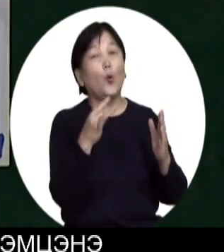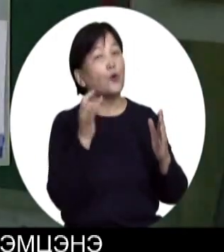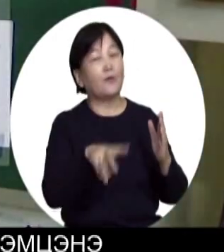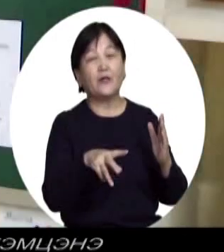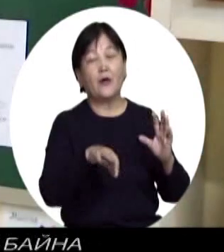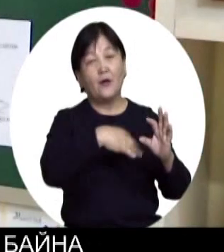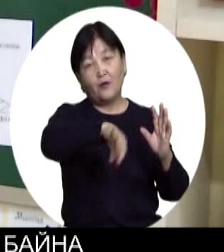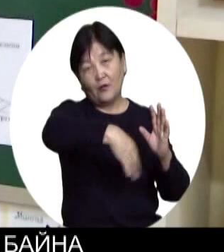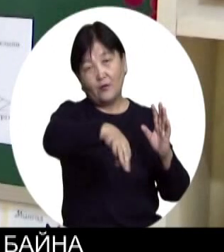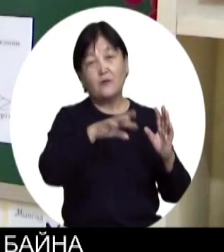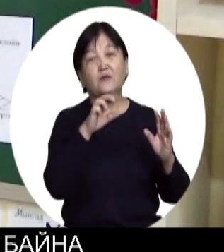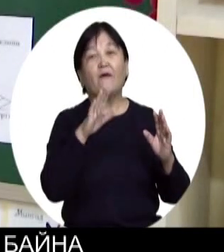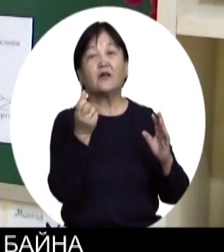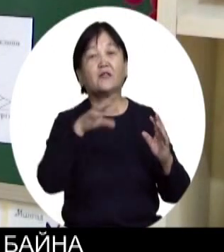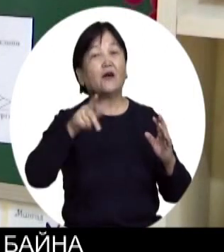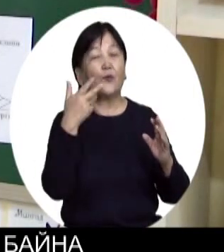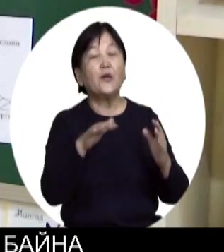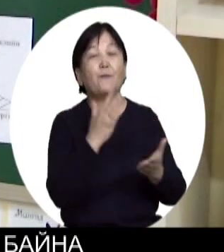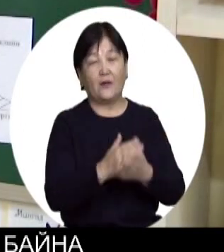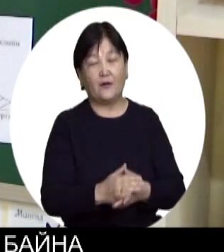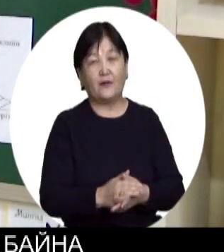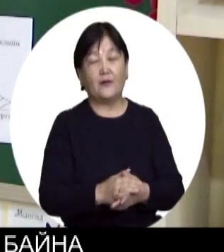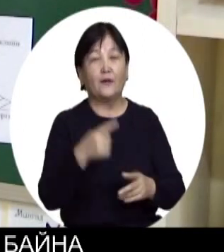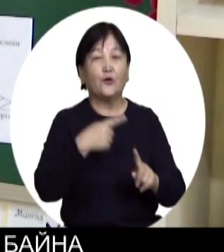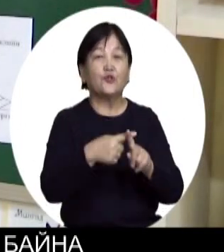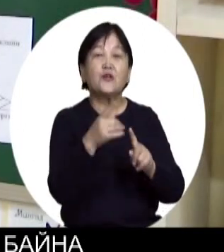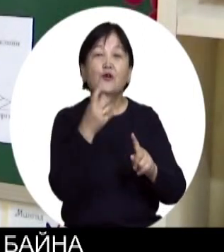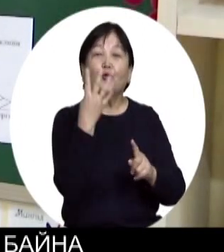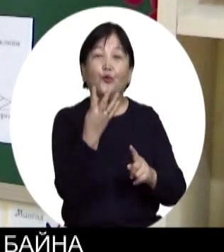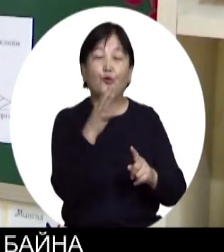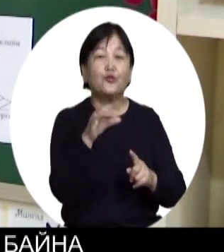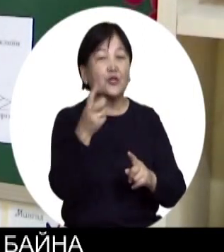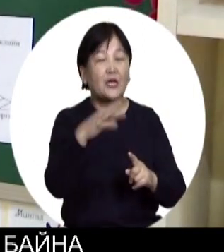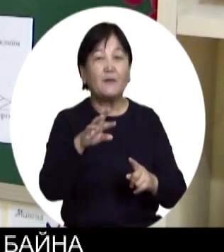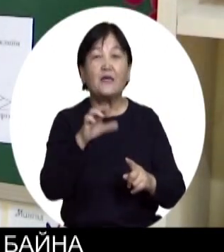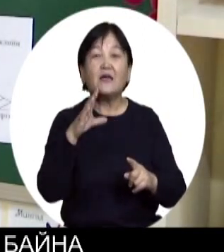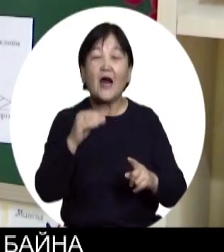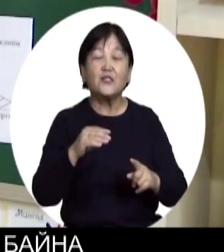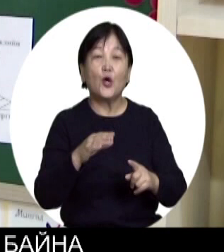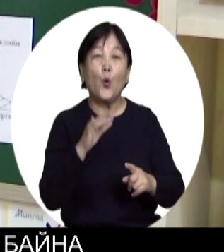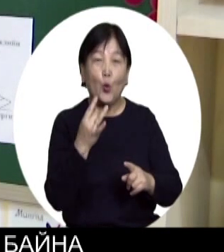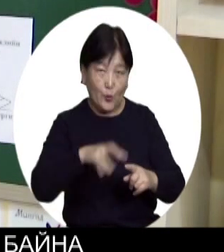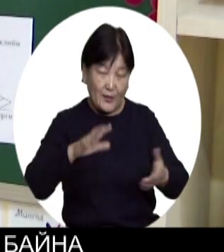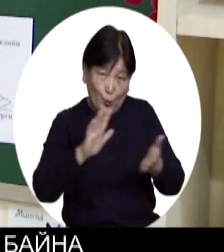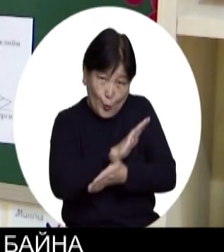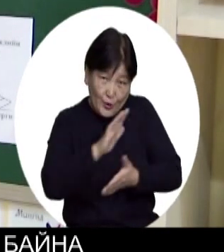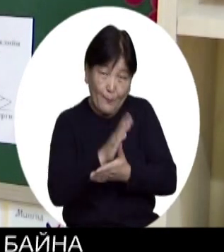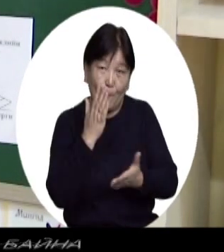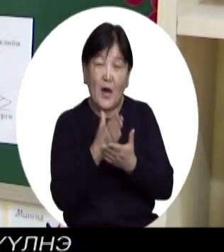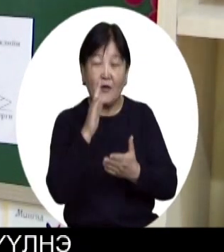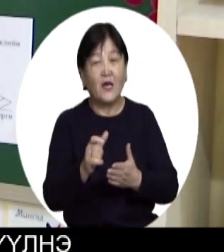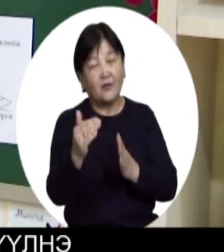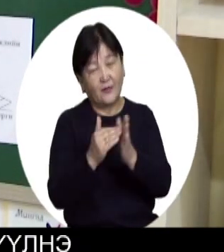тэгвэл Т2 температурт үе 40 градусд урвал яагаад хурдсан бэ гэдгийг тайлбарлахын тулд